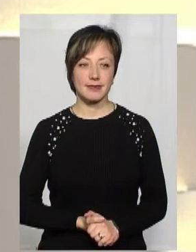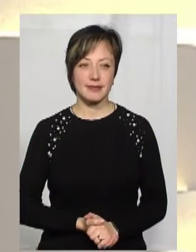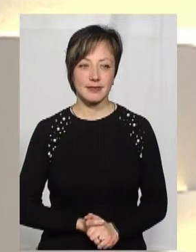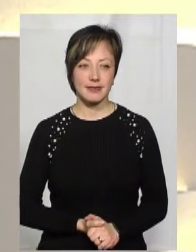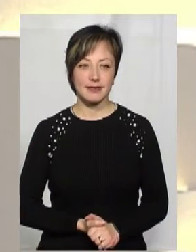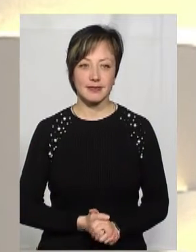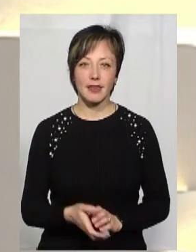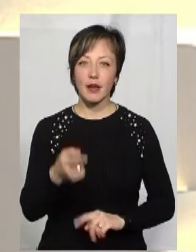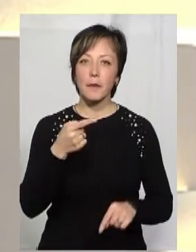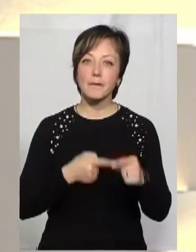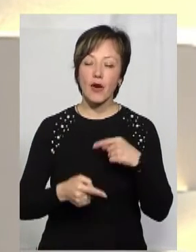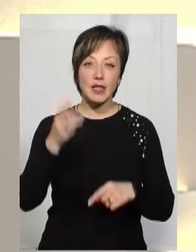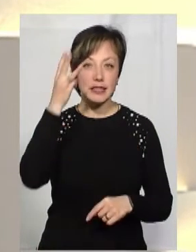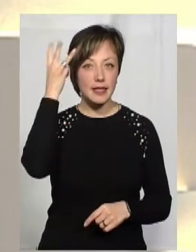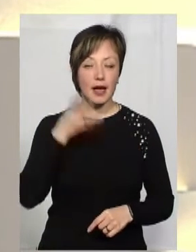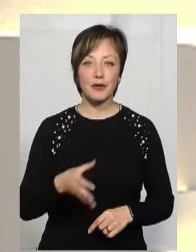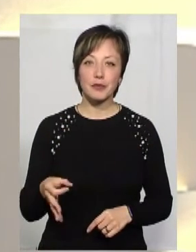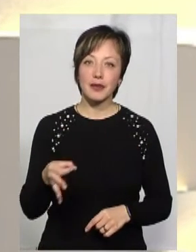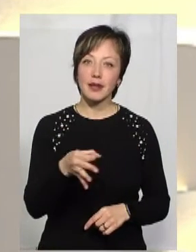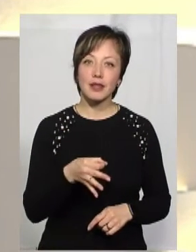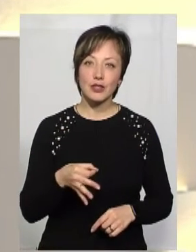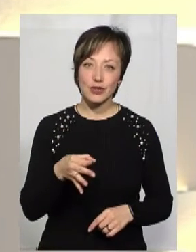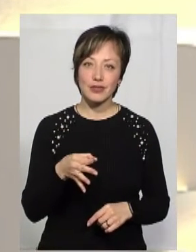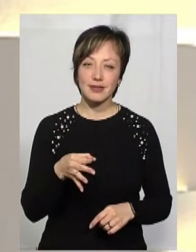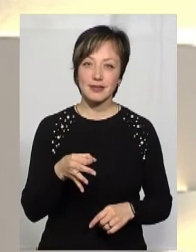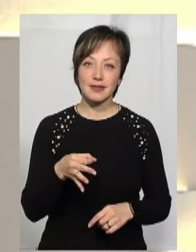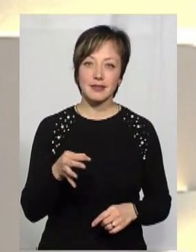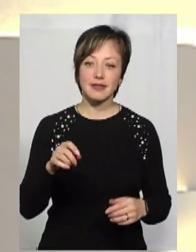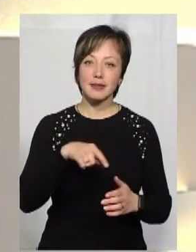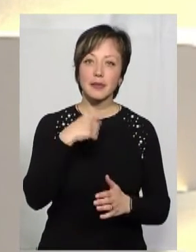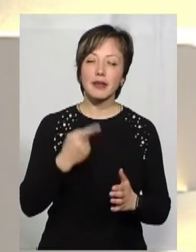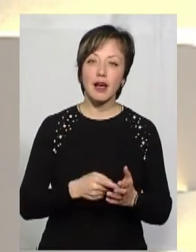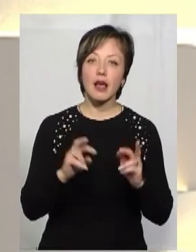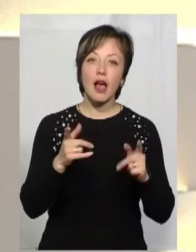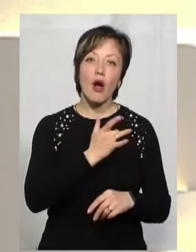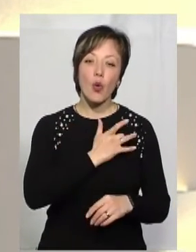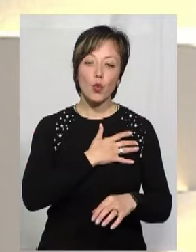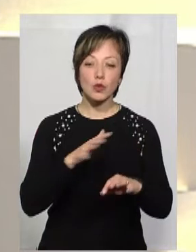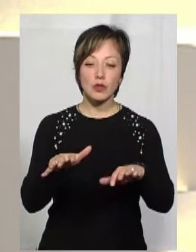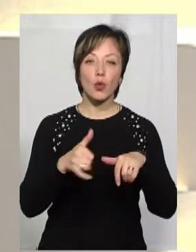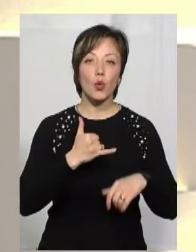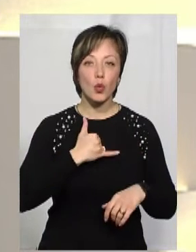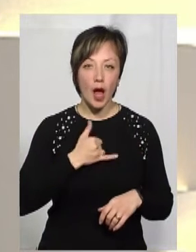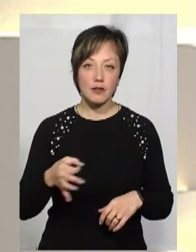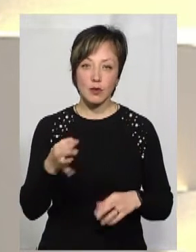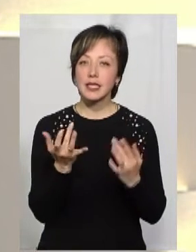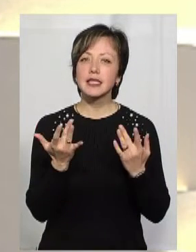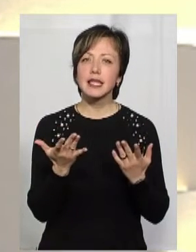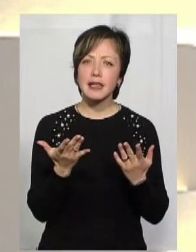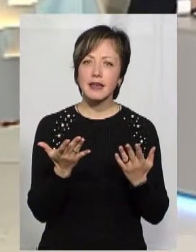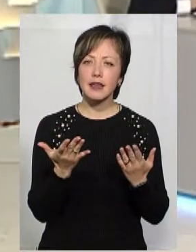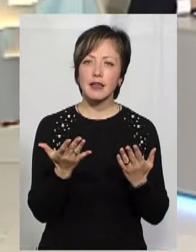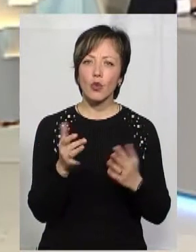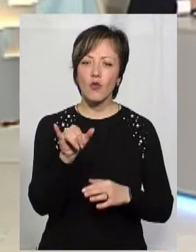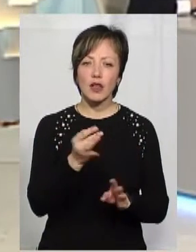Повернемося на Хмельниччину і до того питання, як усиновлюють у нас в нашій області. Скільки